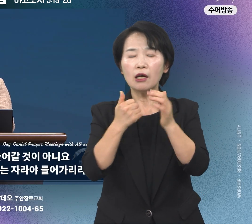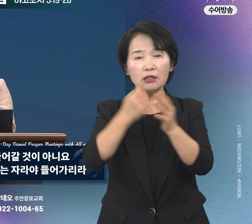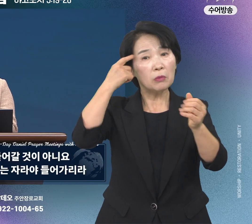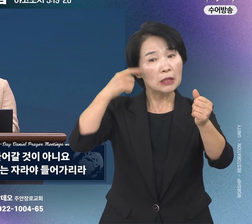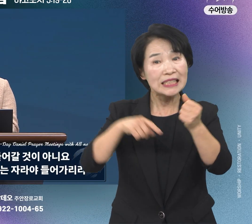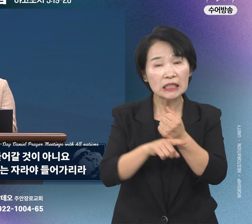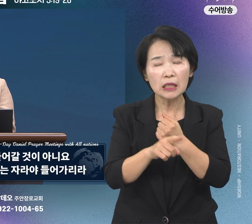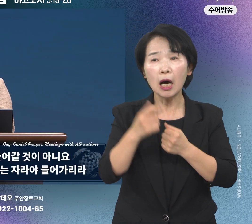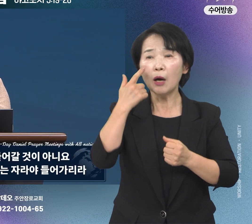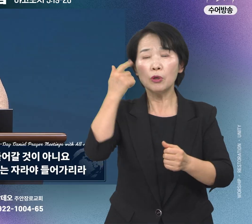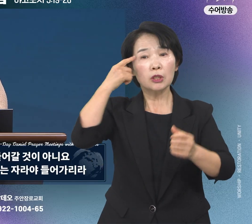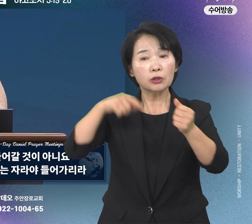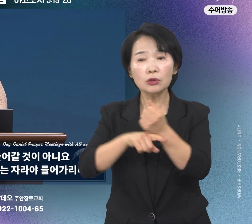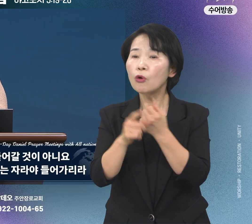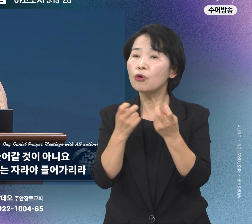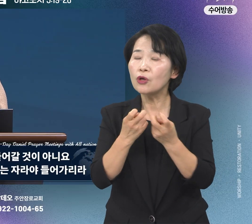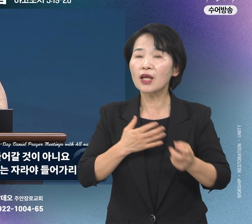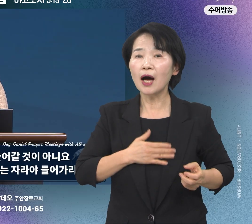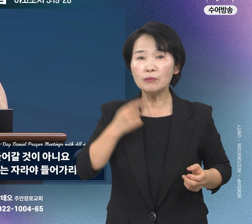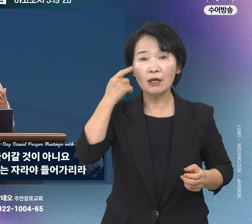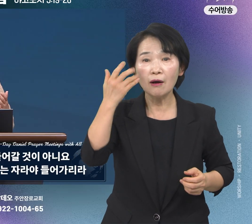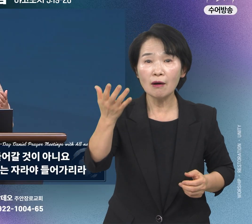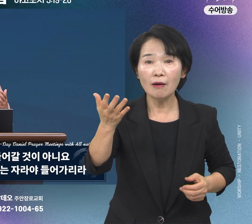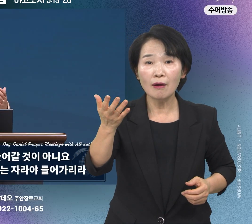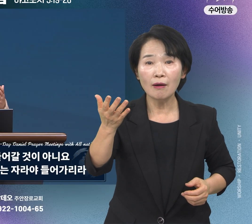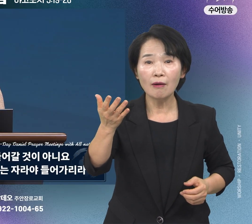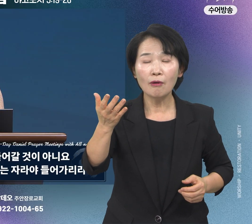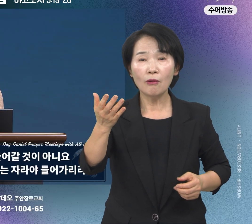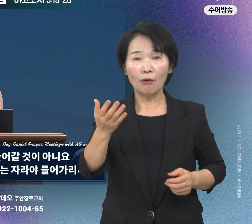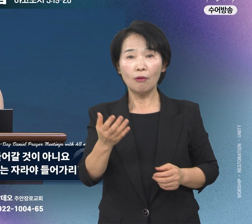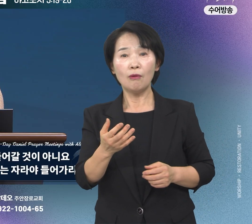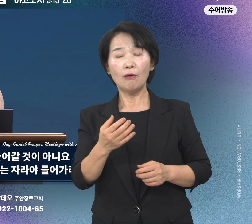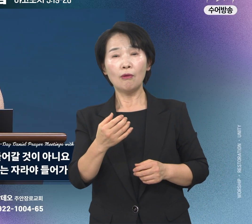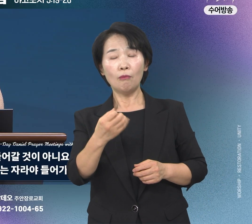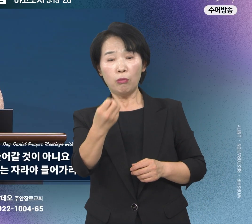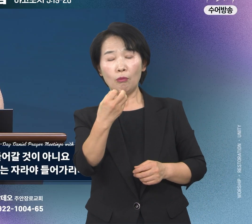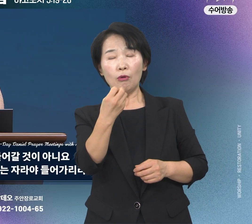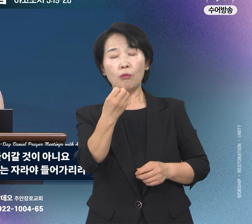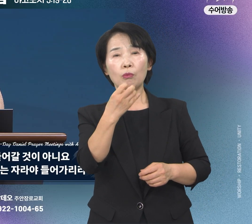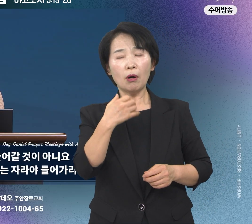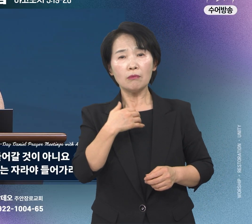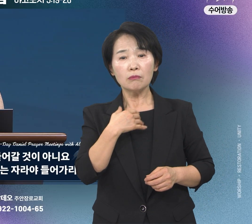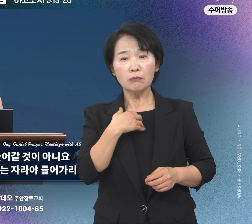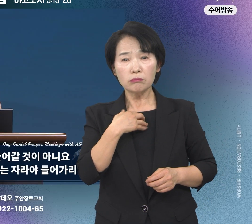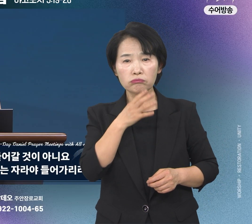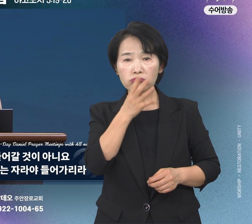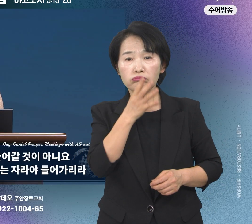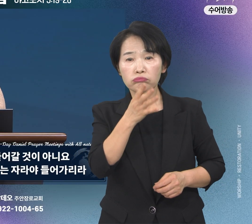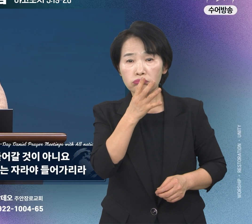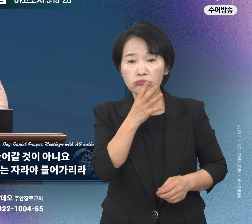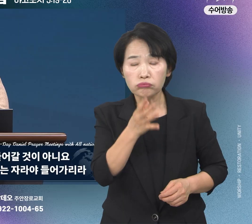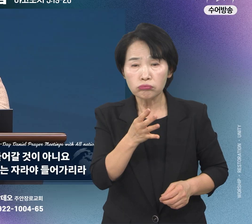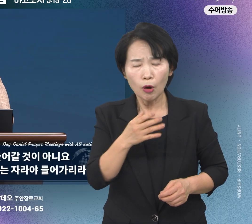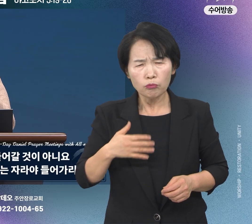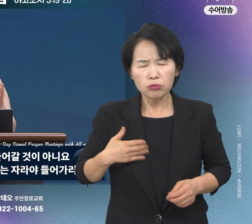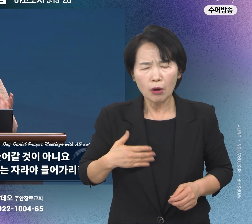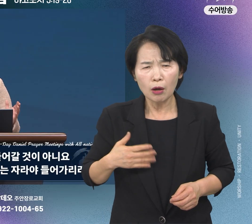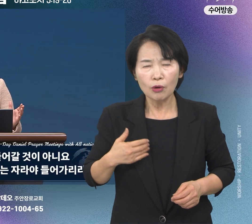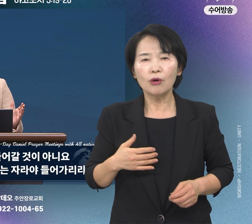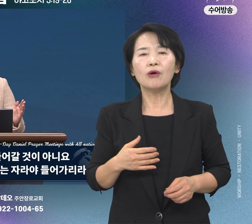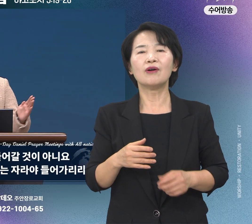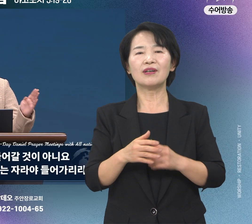아버지의 뜻이 뭔지 알아요? 저는 계속해서 이 전도사의 말에 답을 할 수가 없었습니다. 모르는데요. 요한복음